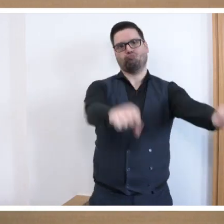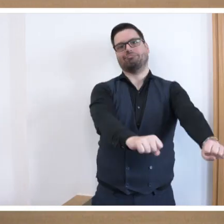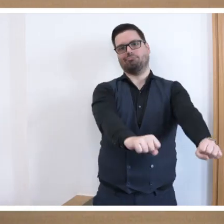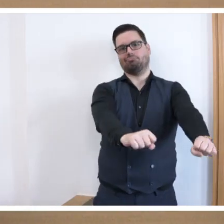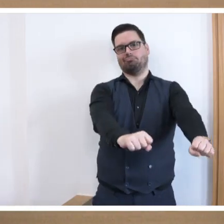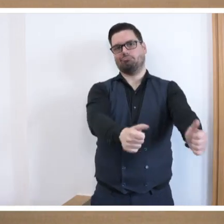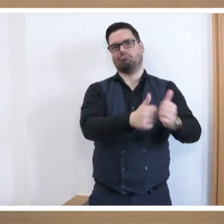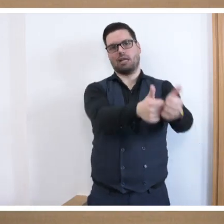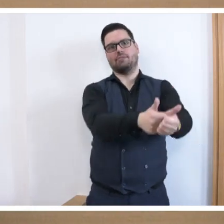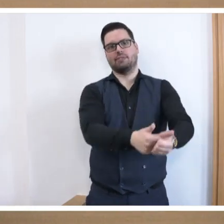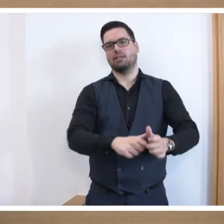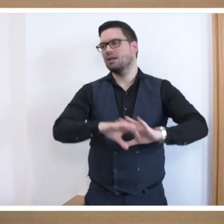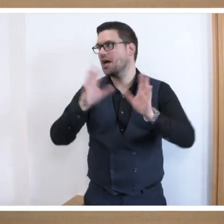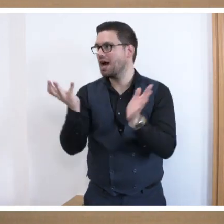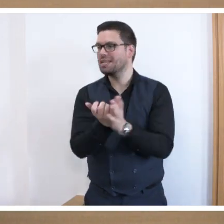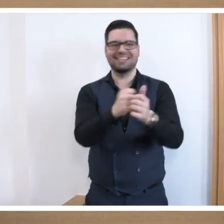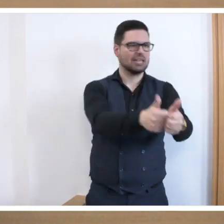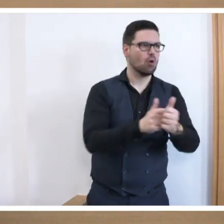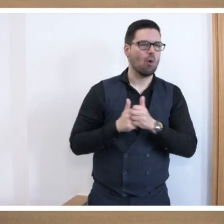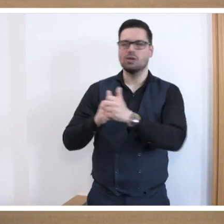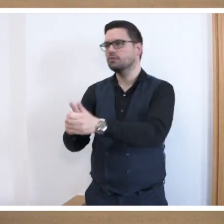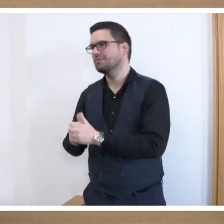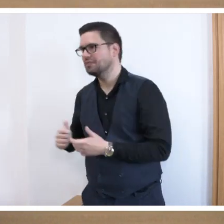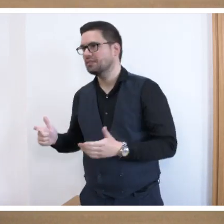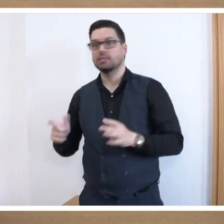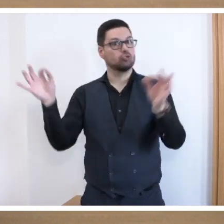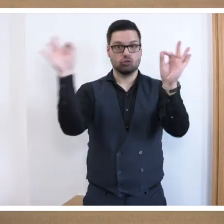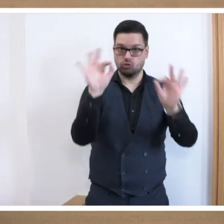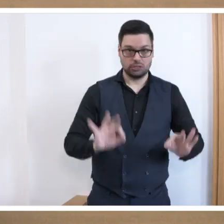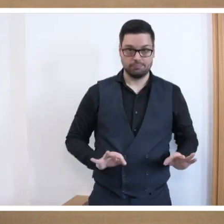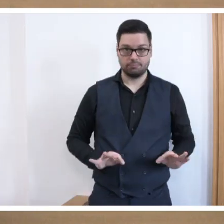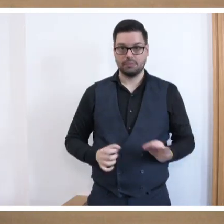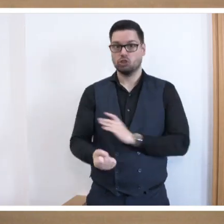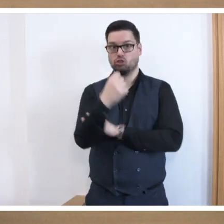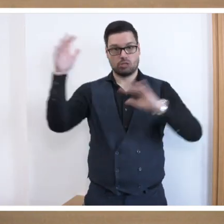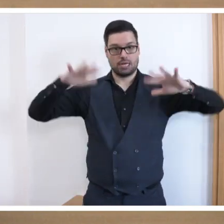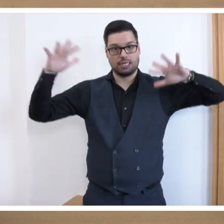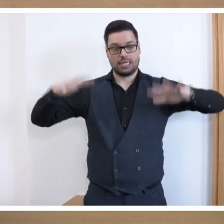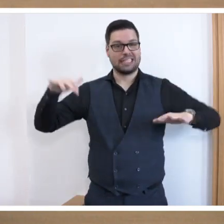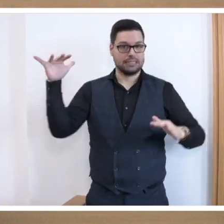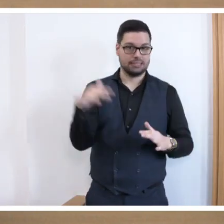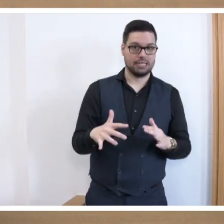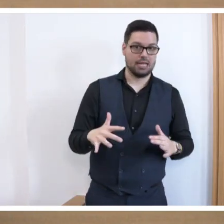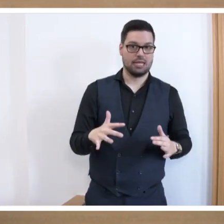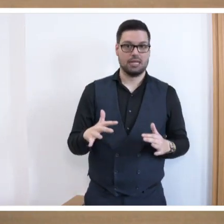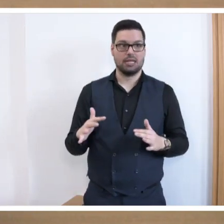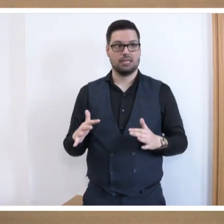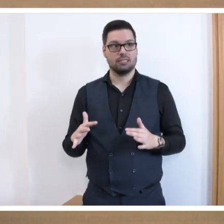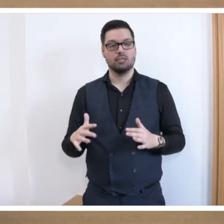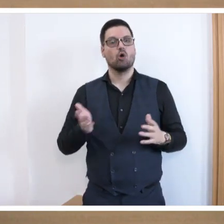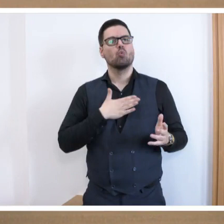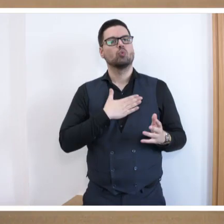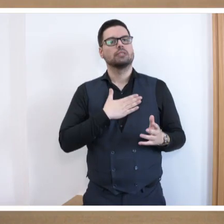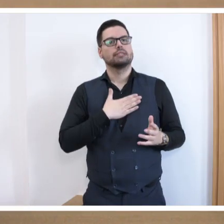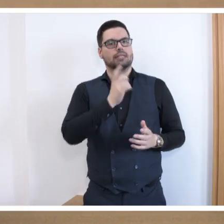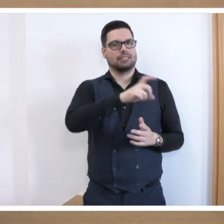haben, allen, die sich gegenseitig geholfen haben, weil so schlimm dieses Starkregenereignis nun mal war. Es hat unsere Gesellschaft